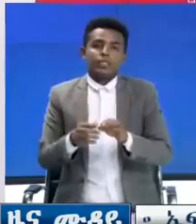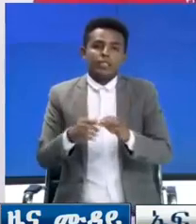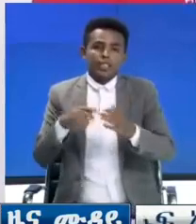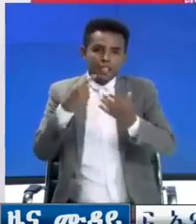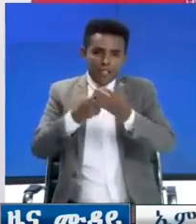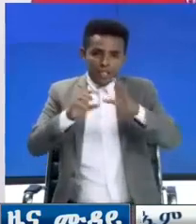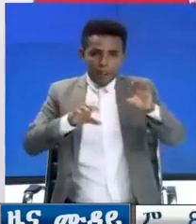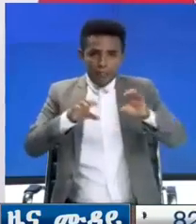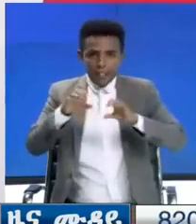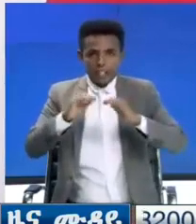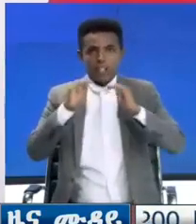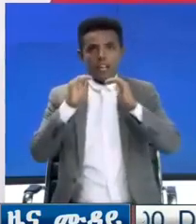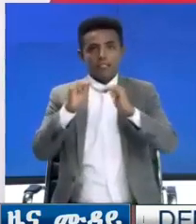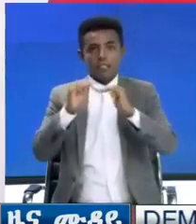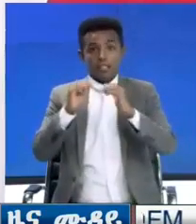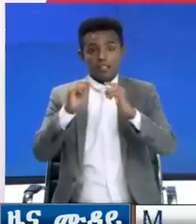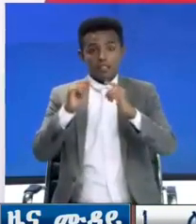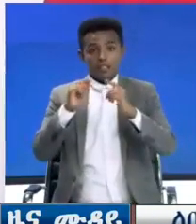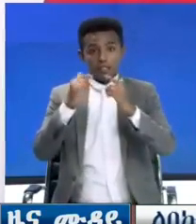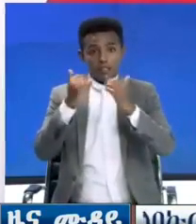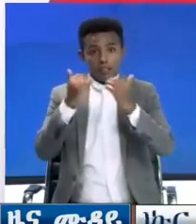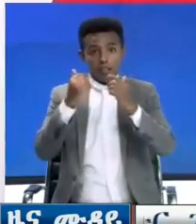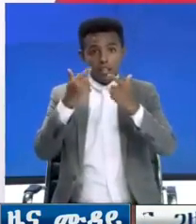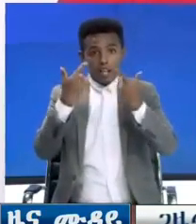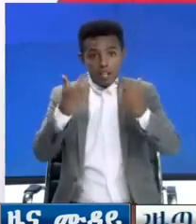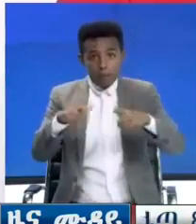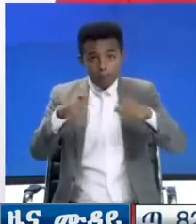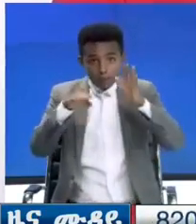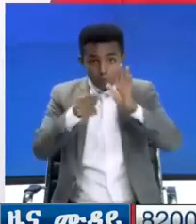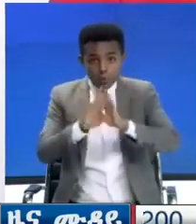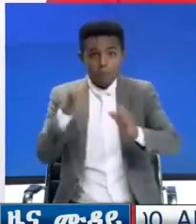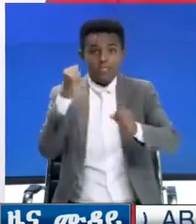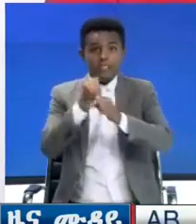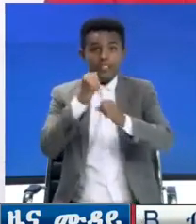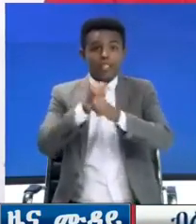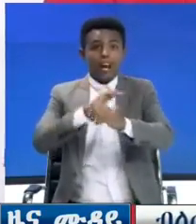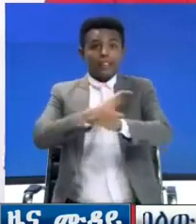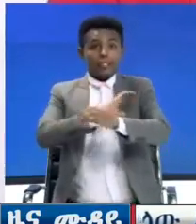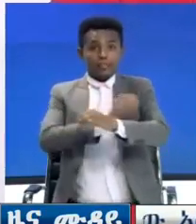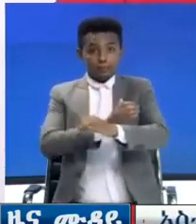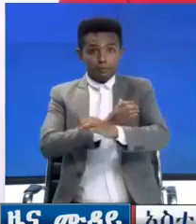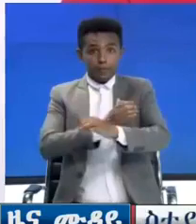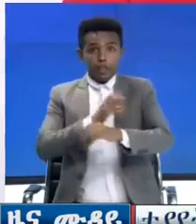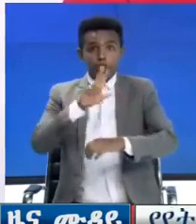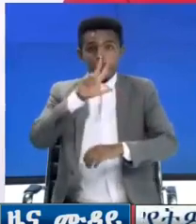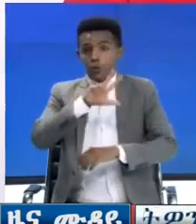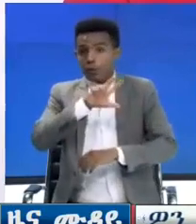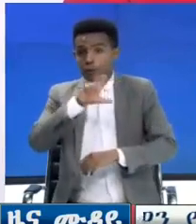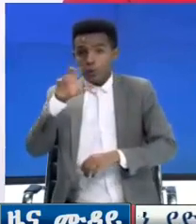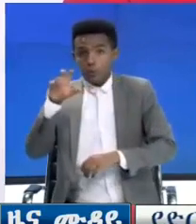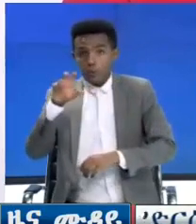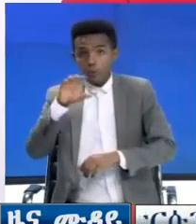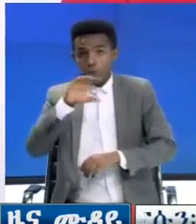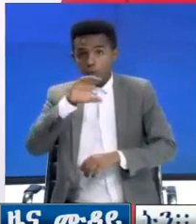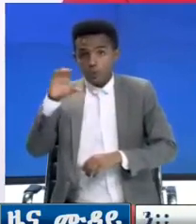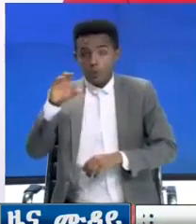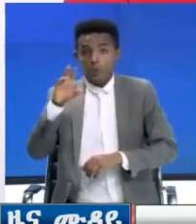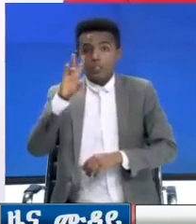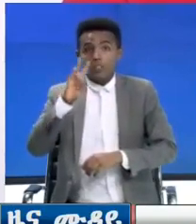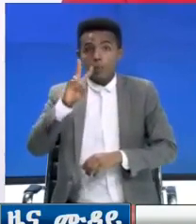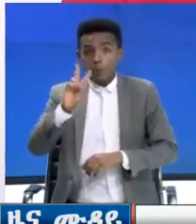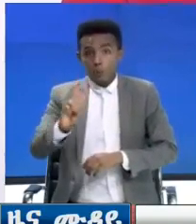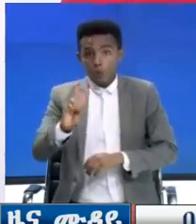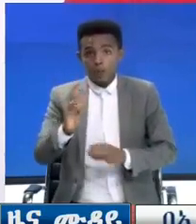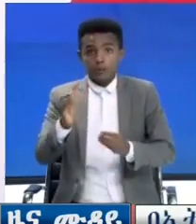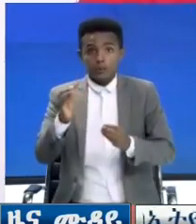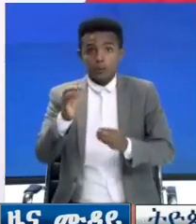ይሄንን ከማረጋ አንጻር አሁንኛ ላብ ላይ የመስራት አቅሙ በዚህ ባለን ሴታፕ 372 ሁለቱ ማሽኖች